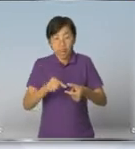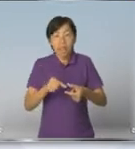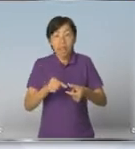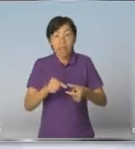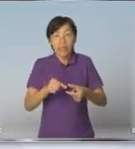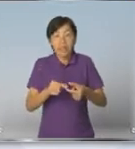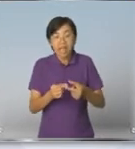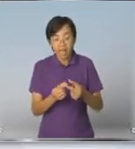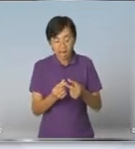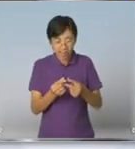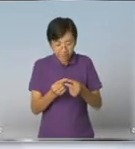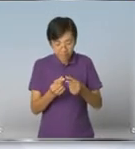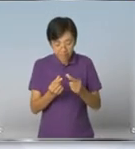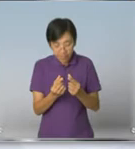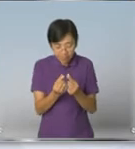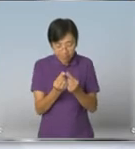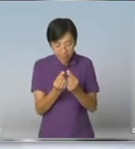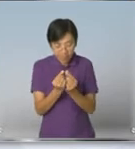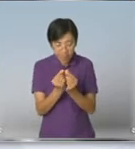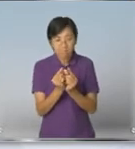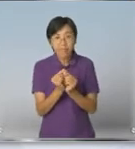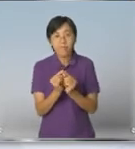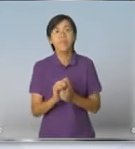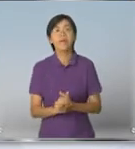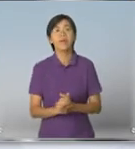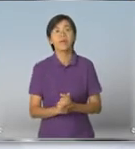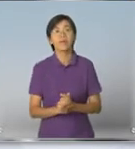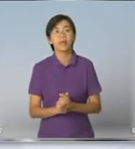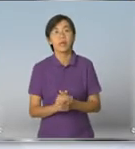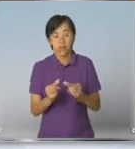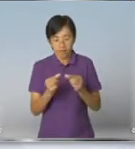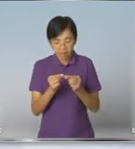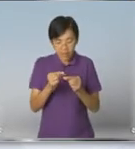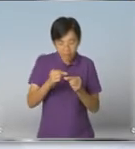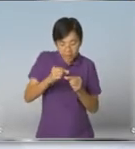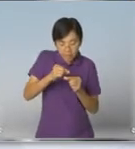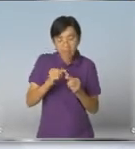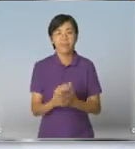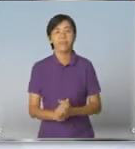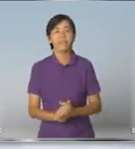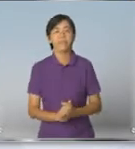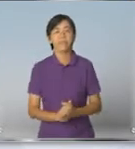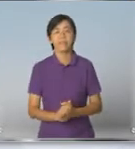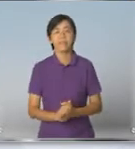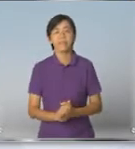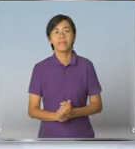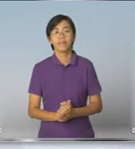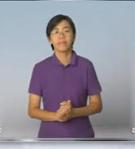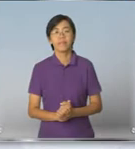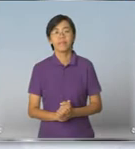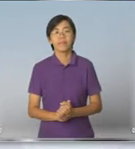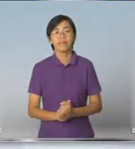ากนั้นก็หุ้มแป้งที่เป็นส่วนบางๆรอบอะค่ะขึ้นมานะคะให้ปิดให้มิด